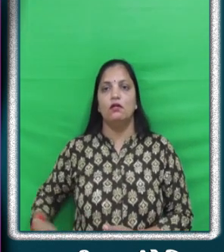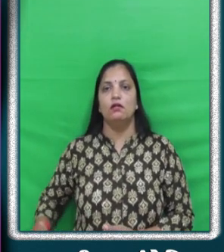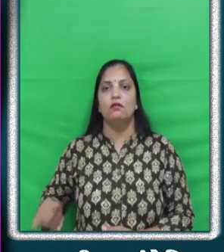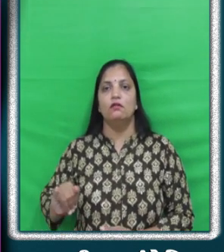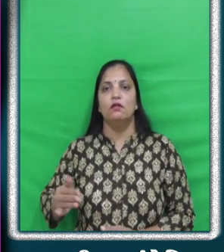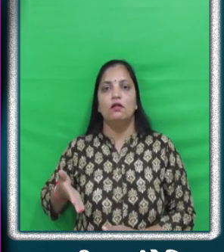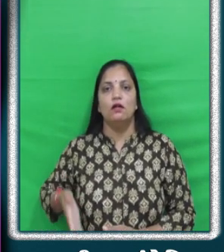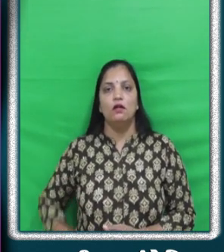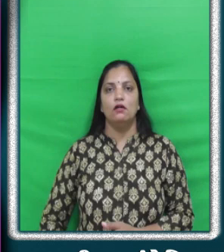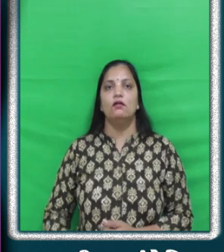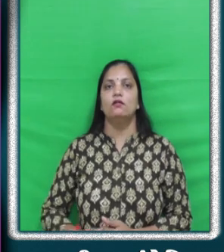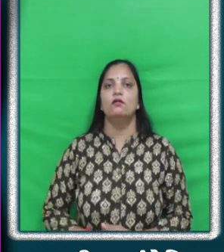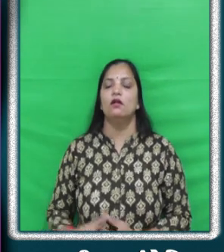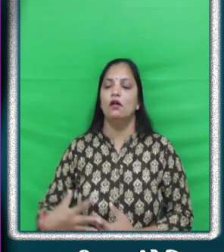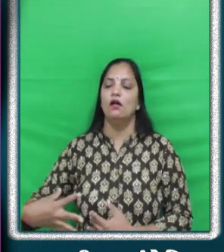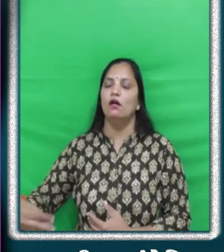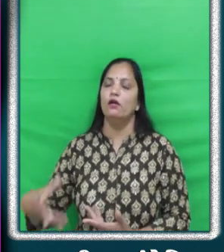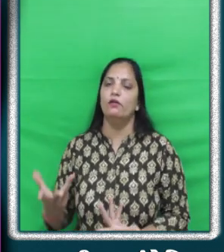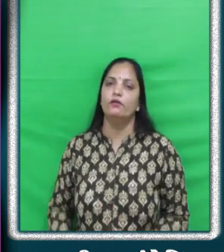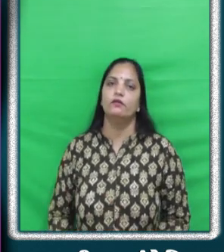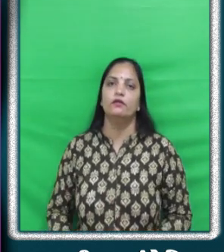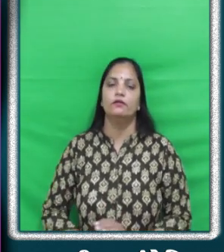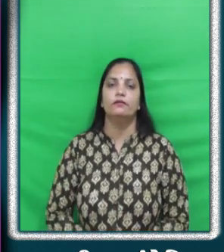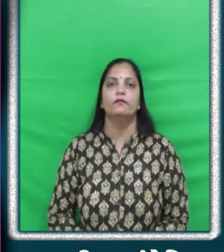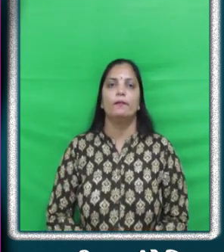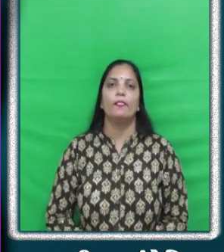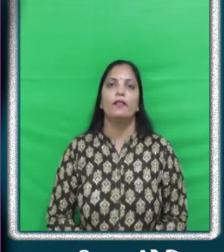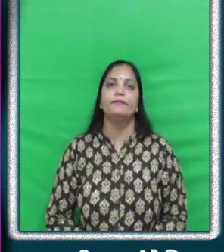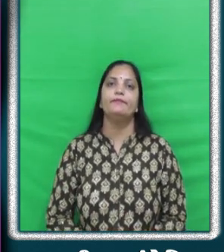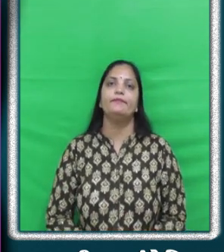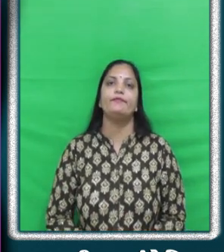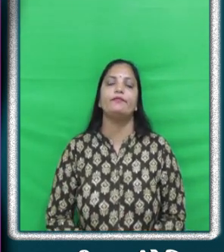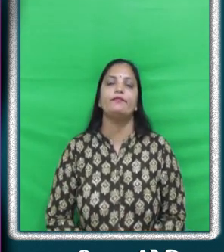મૂત્રાશય અને મૂત્રમાર્ગમાંથી તેનો નિકાલ થાય છે.